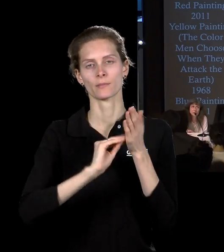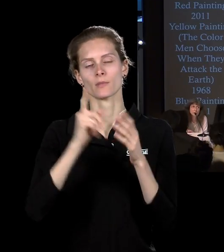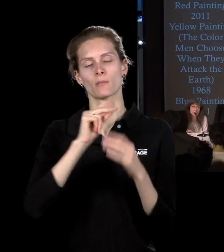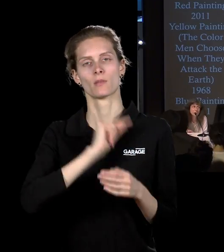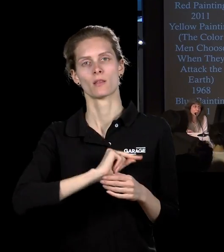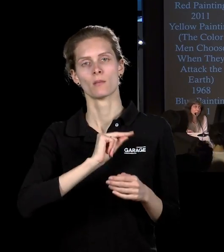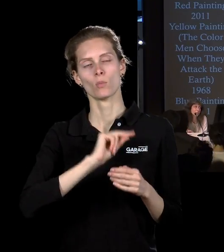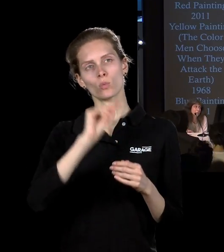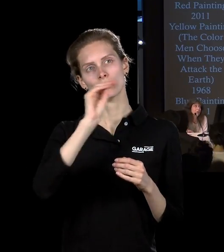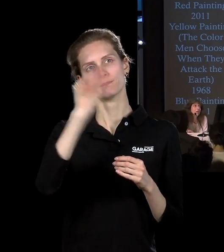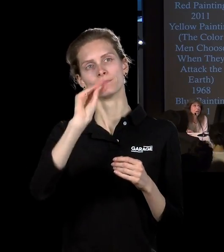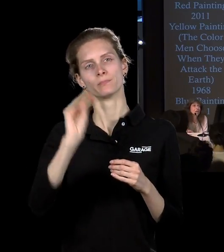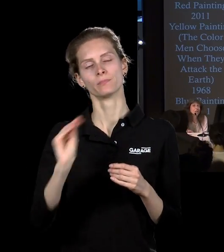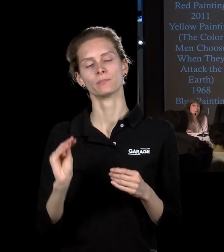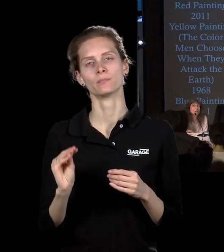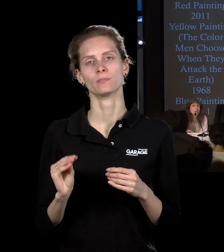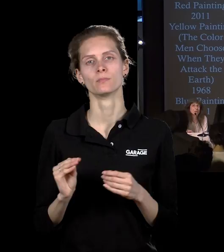написано